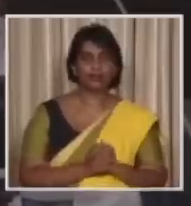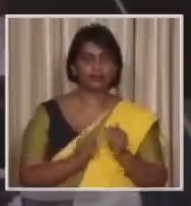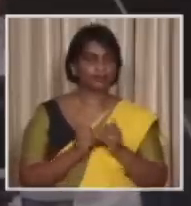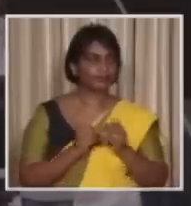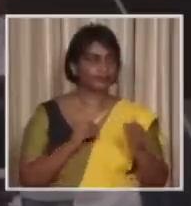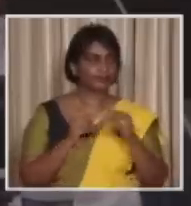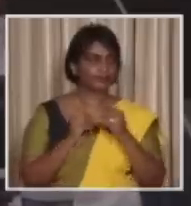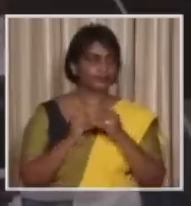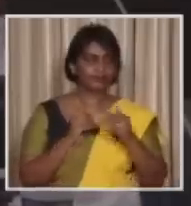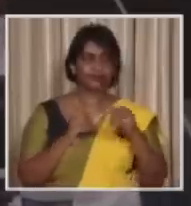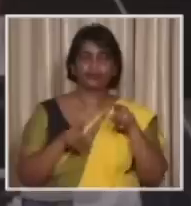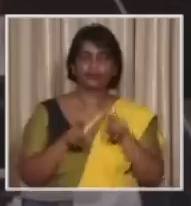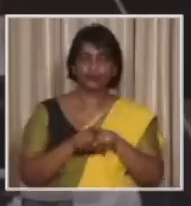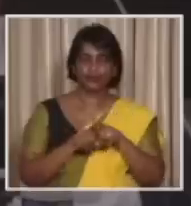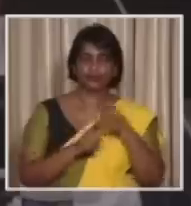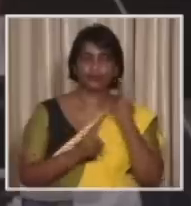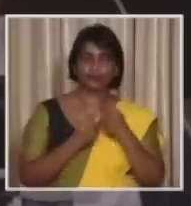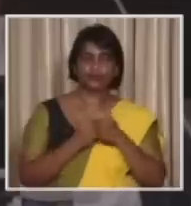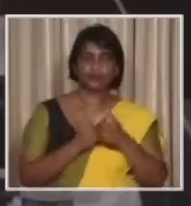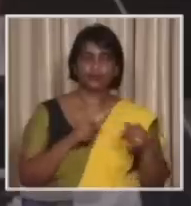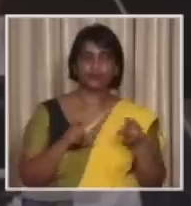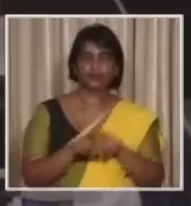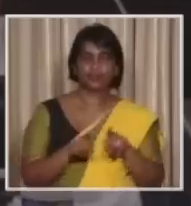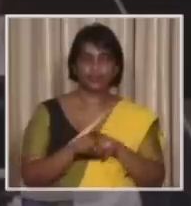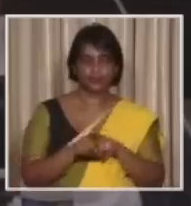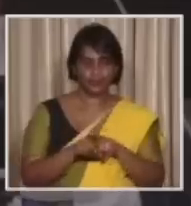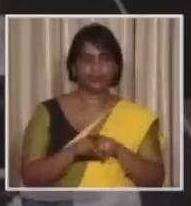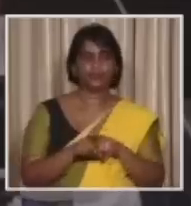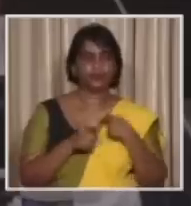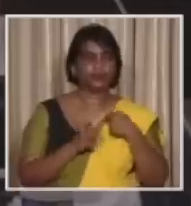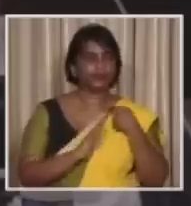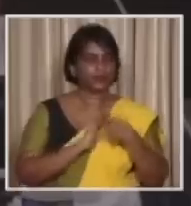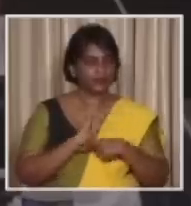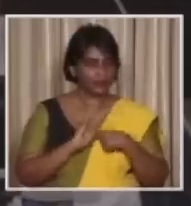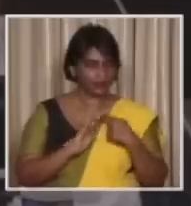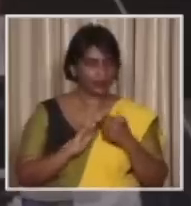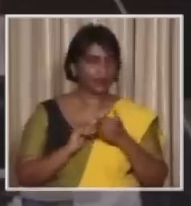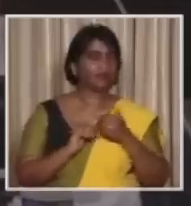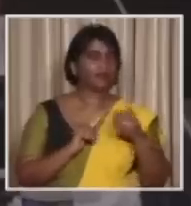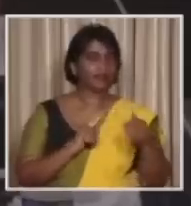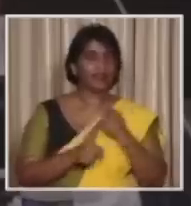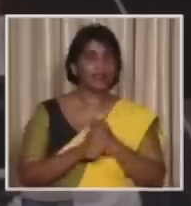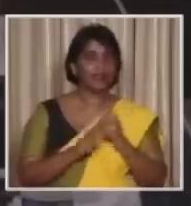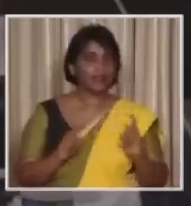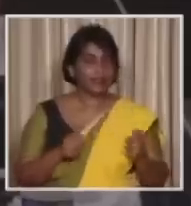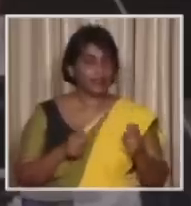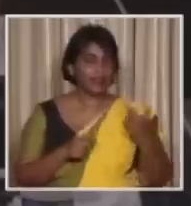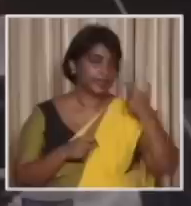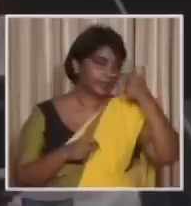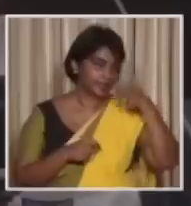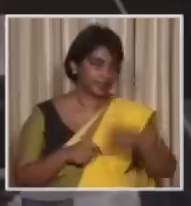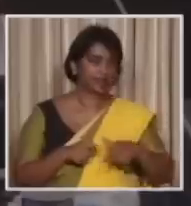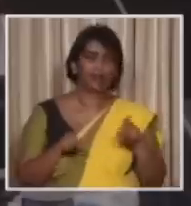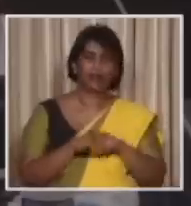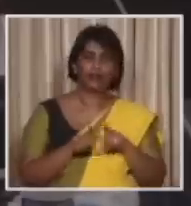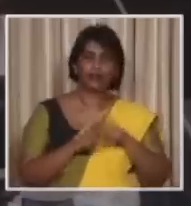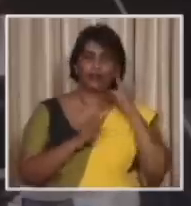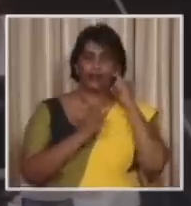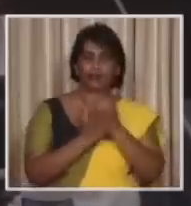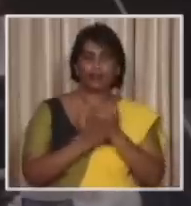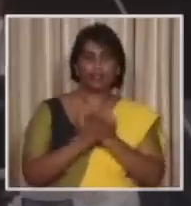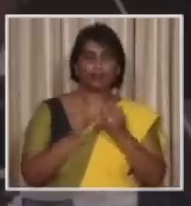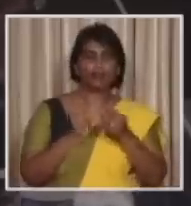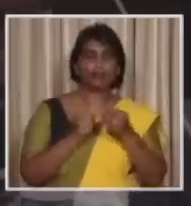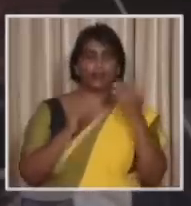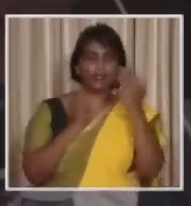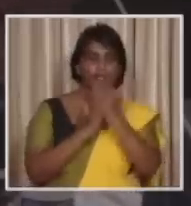ඉදිරිපත් කරලා තවමත් බැරි වුණ අපිට අපේ රටේ ගෑස් ටික තෙල් ටික මුළුමනින්ම ඒ